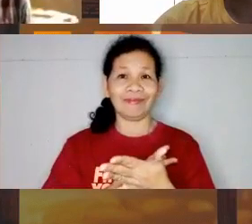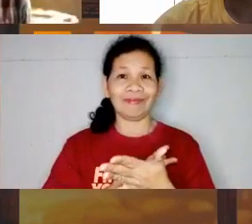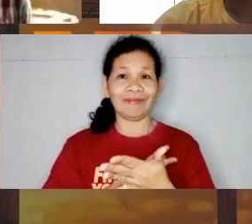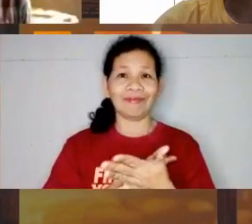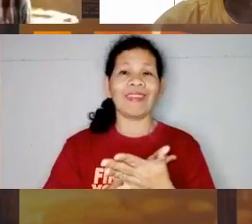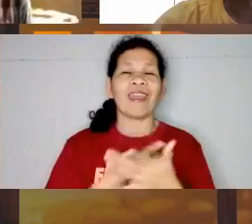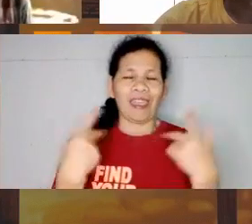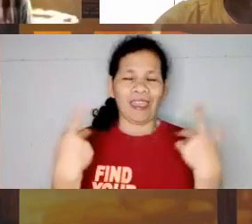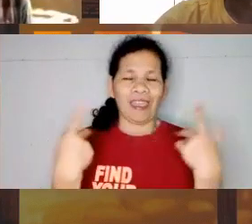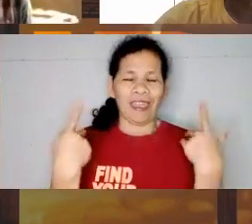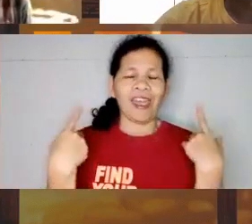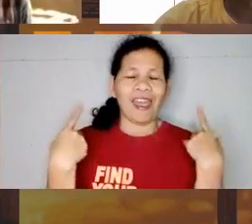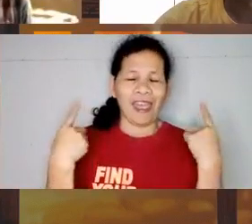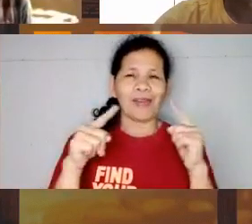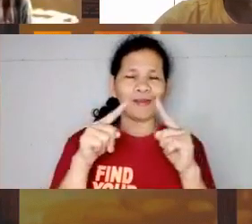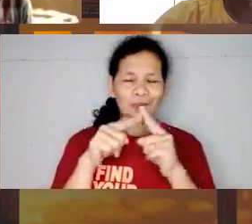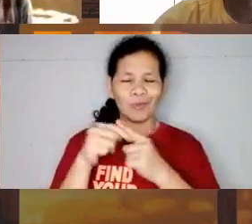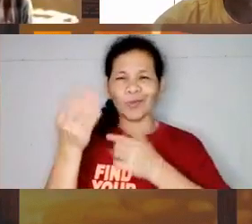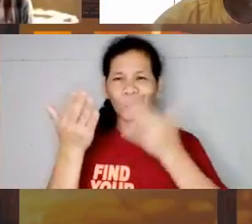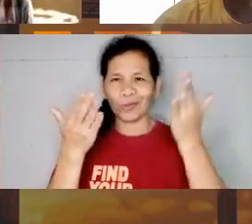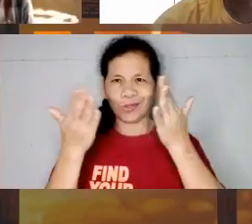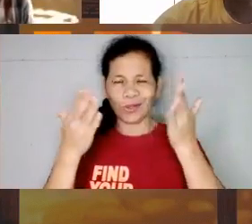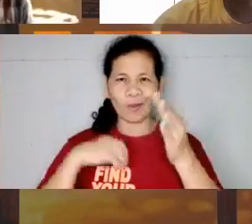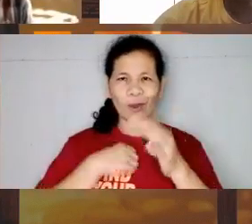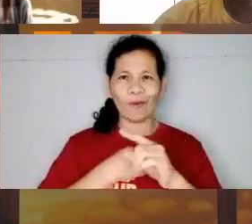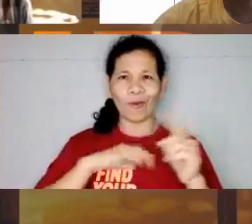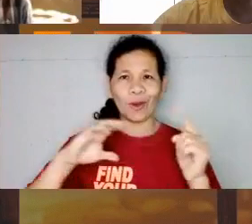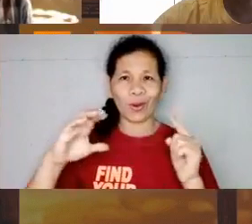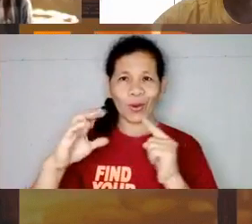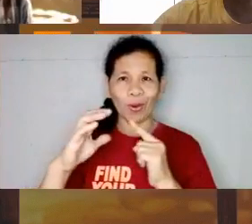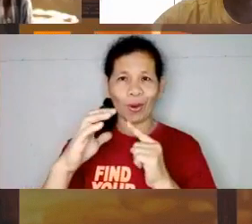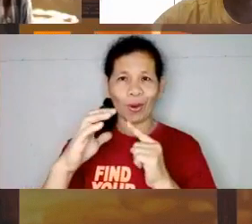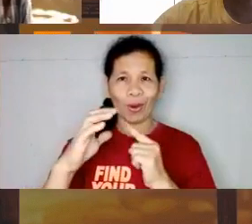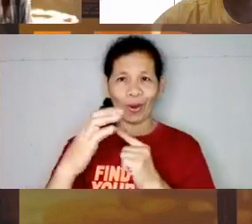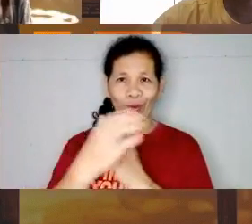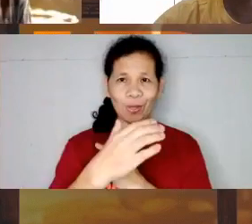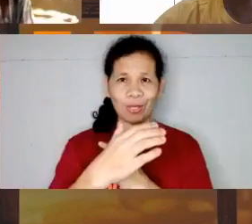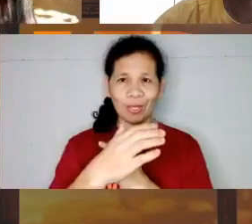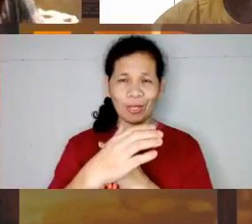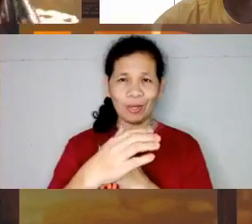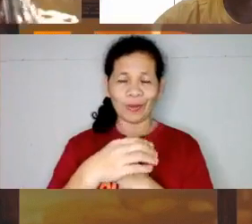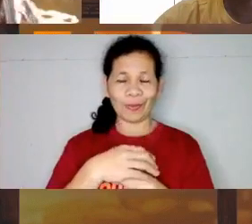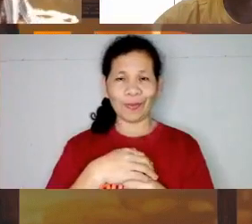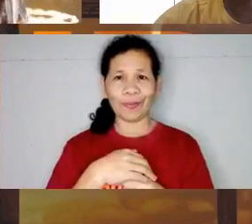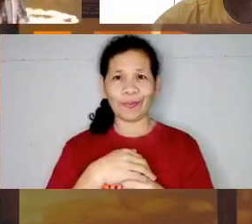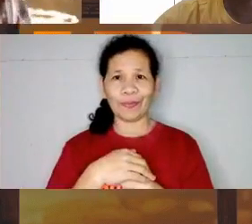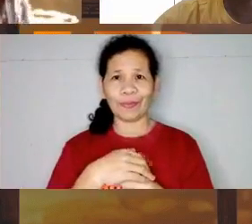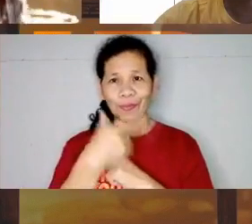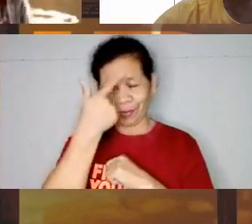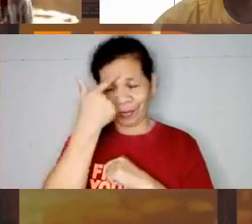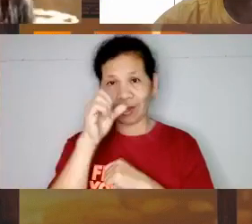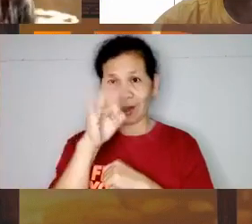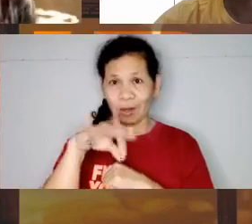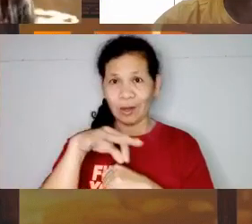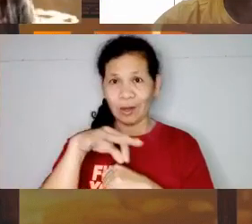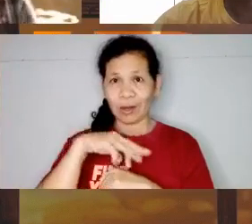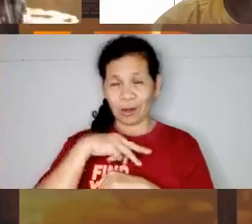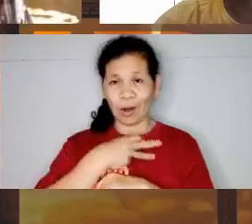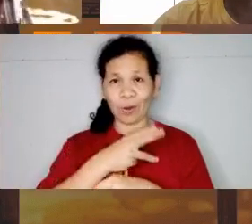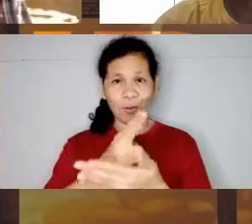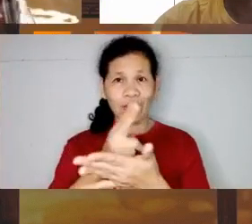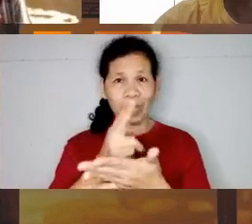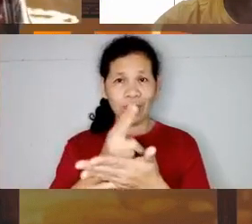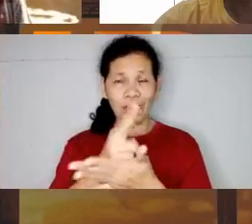community services. No, sapagkat pagkatinulungan po natin yung ating komunidad, ay tandaan